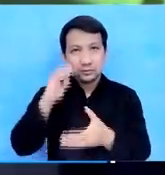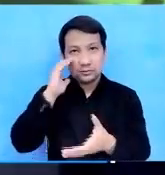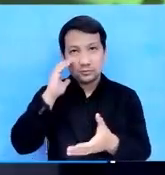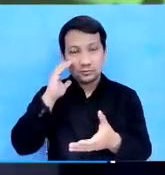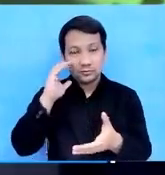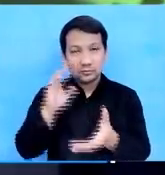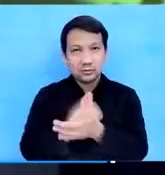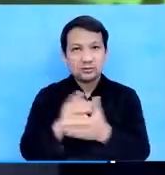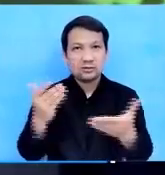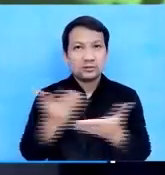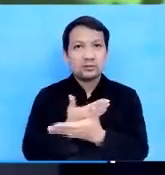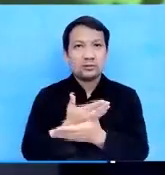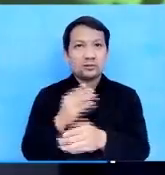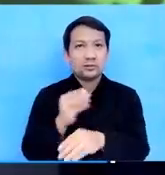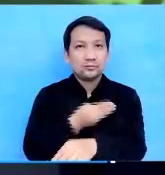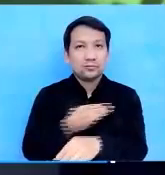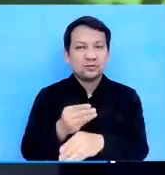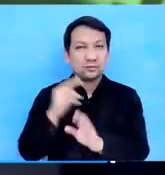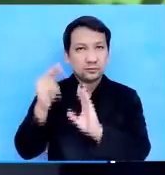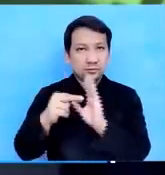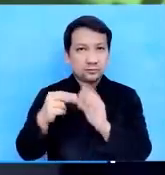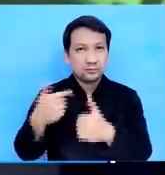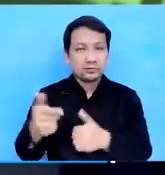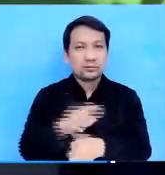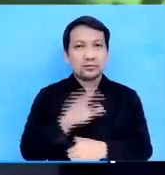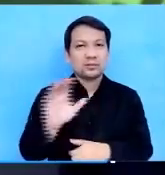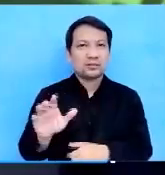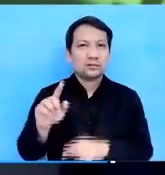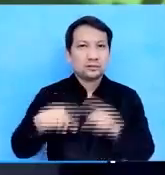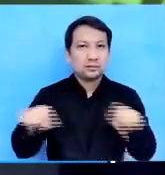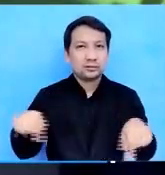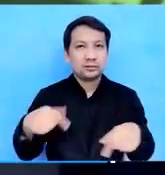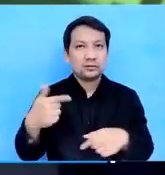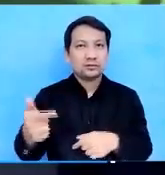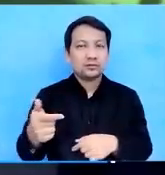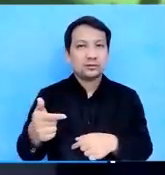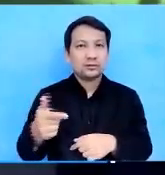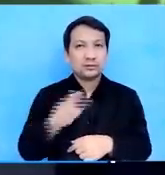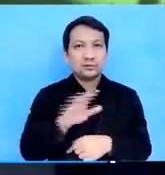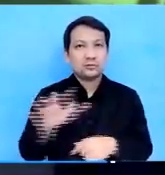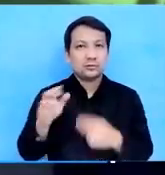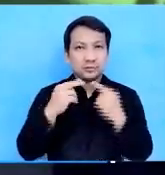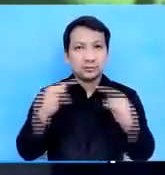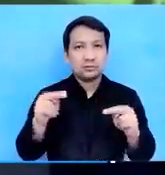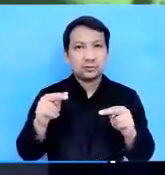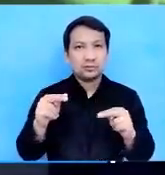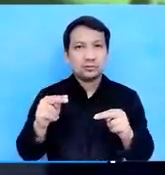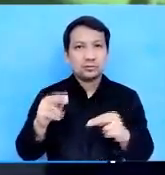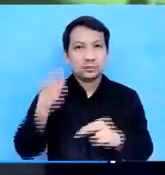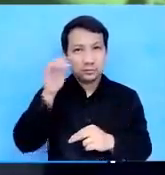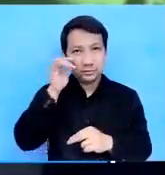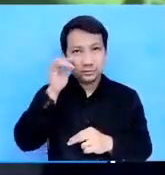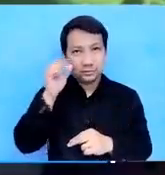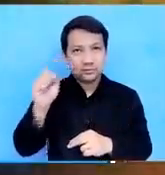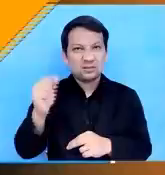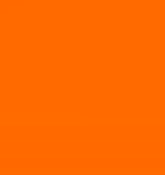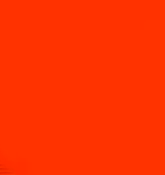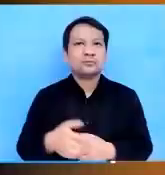nila sa bago niyang music video. Yan at iba pa sa ating Frontline News, hatid ni Ian Luminario.